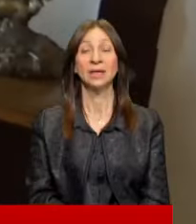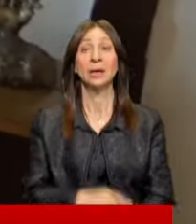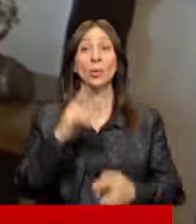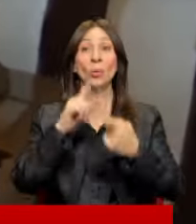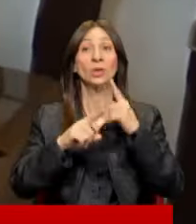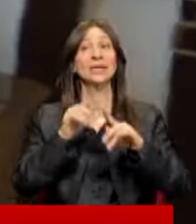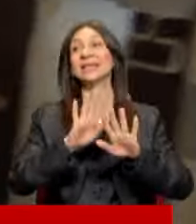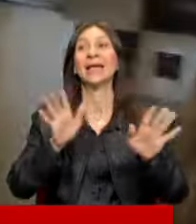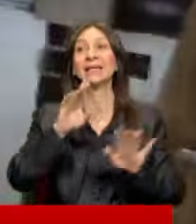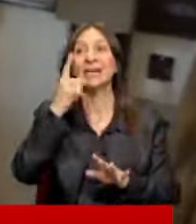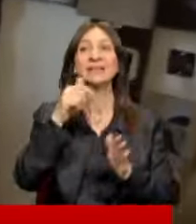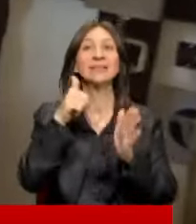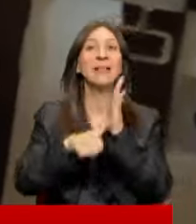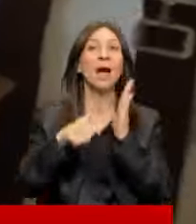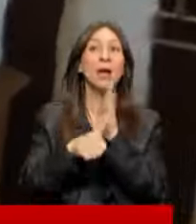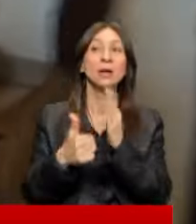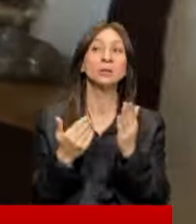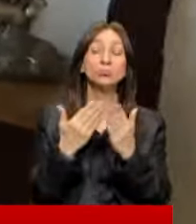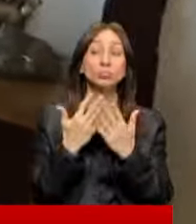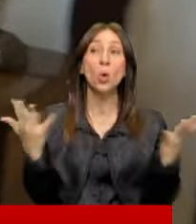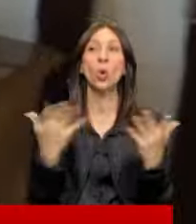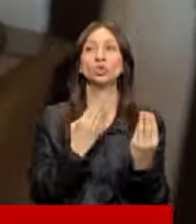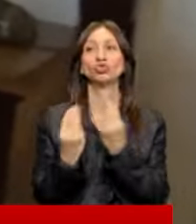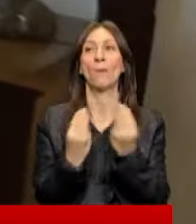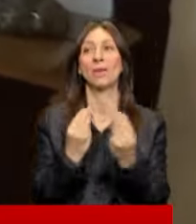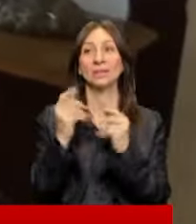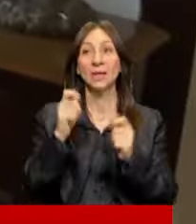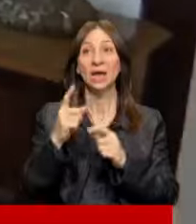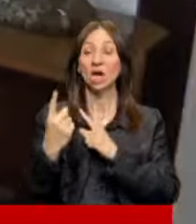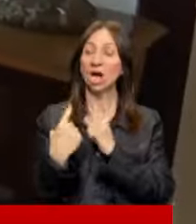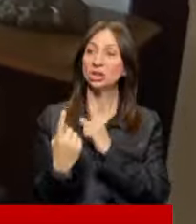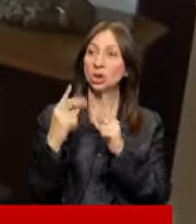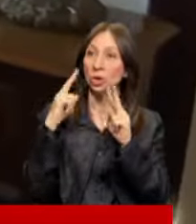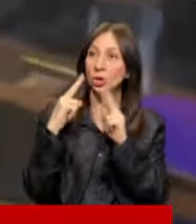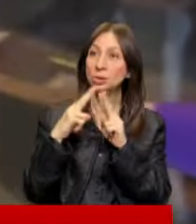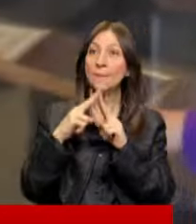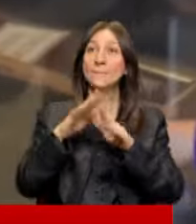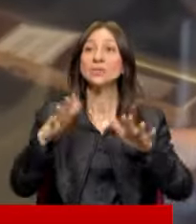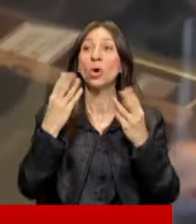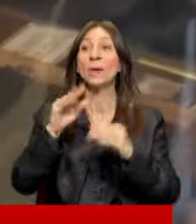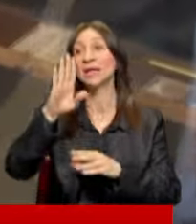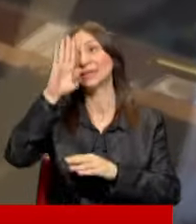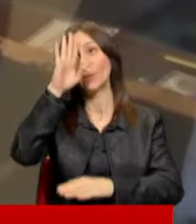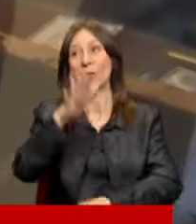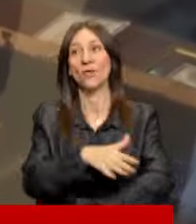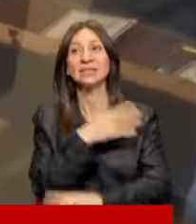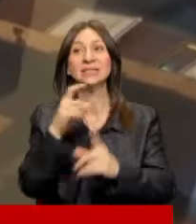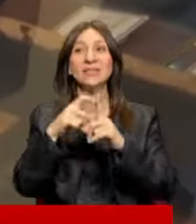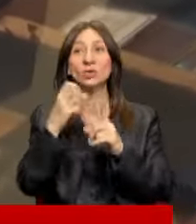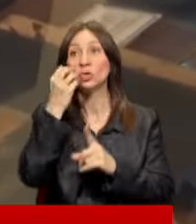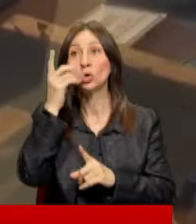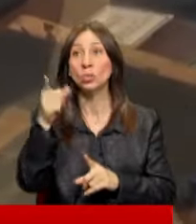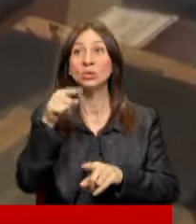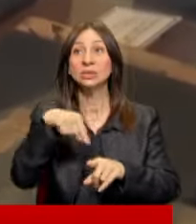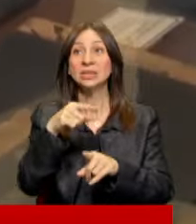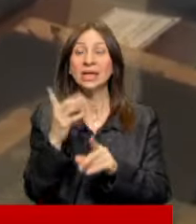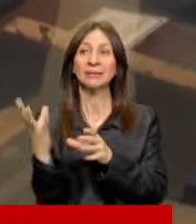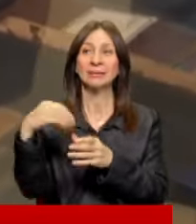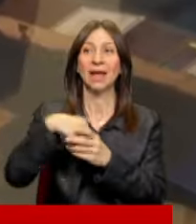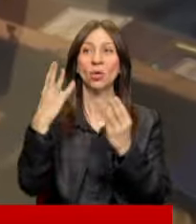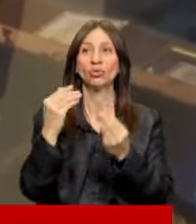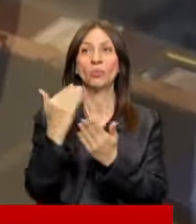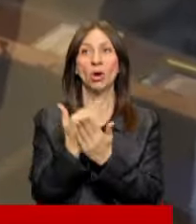Siyaset değil sadece, tarih üzerine de geniş sohbet edildi. Karşılıklı görüşmede masada olmayan İstanbul Valisi Davut Gül de bu sırada dahil